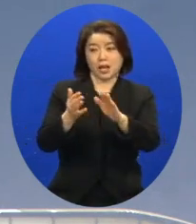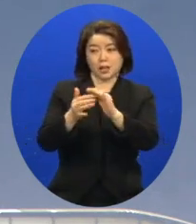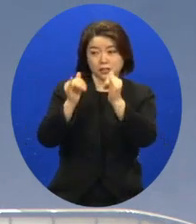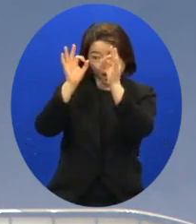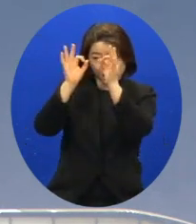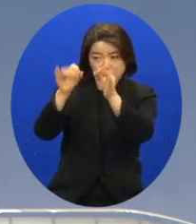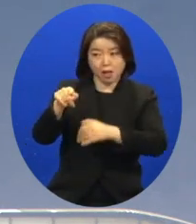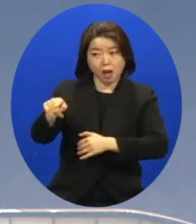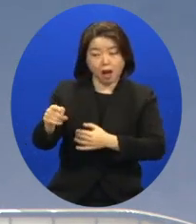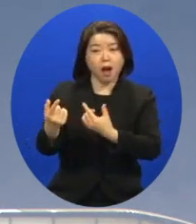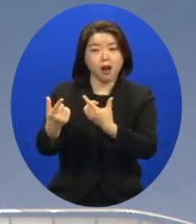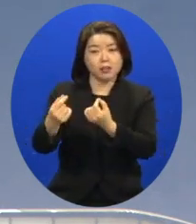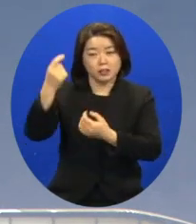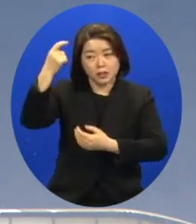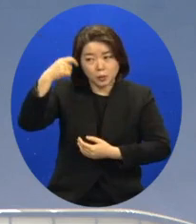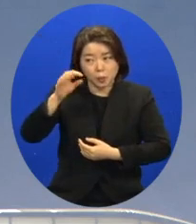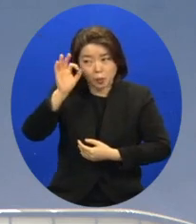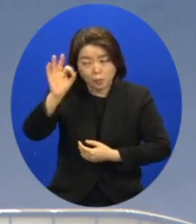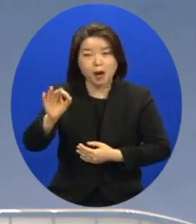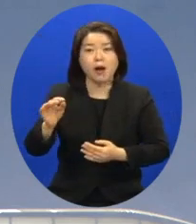마음이 바뀌어지는 겁니다.